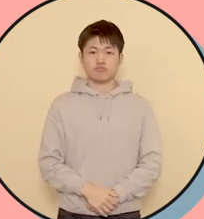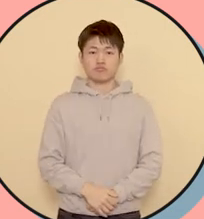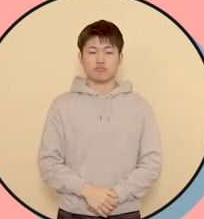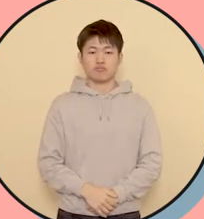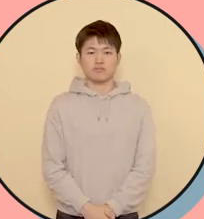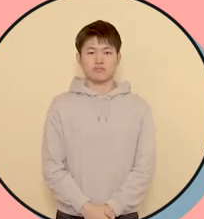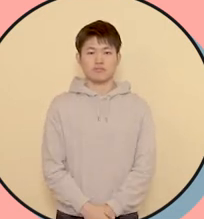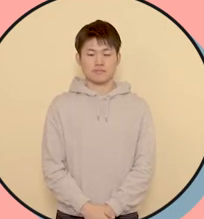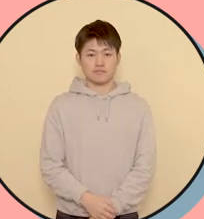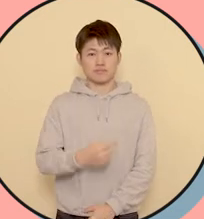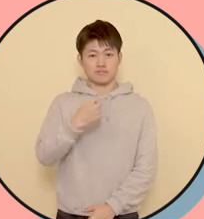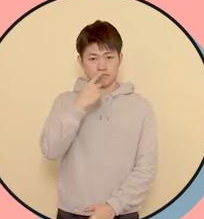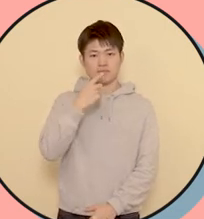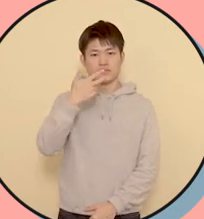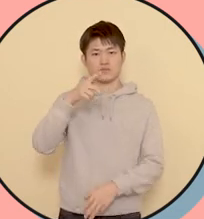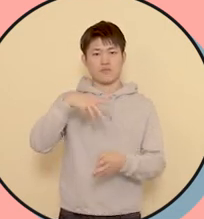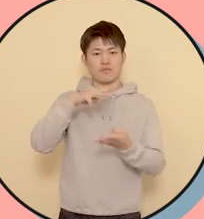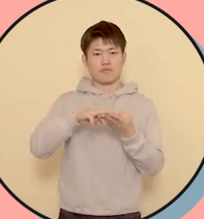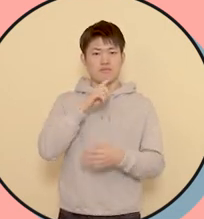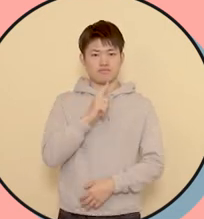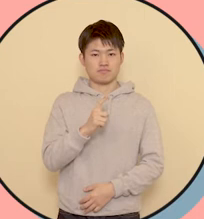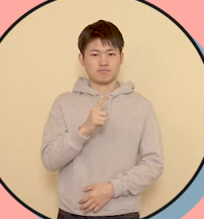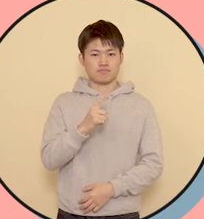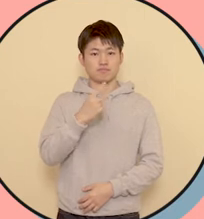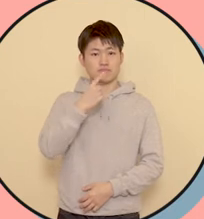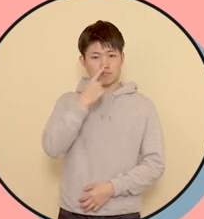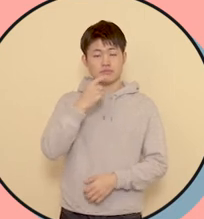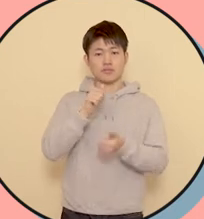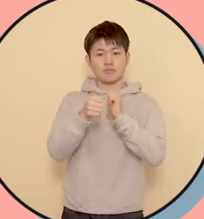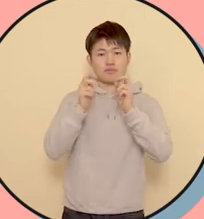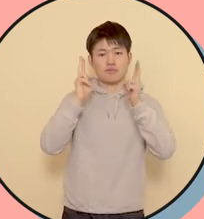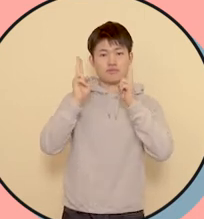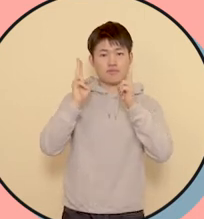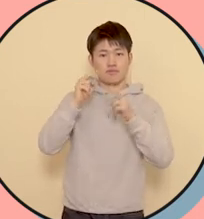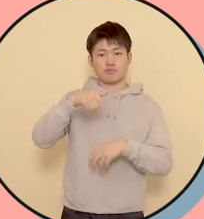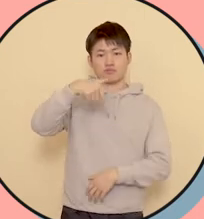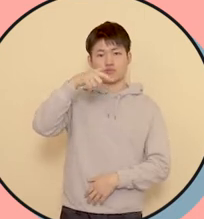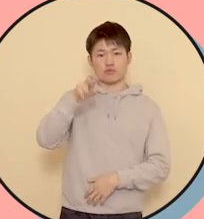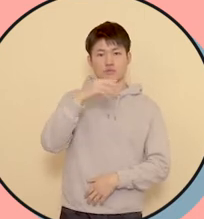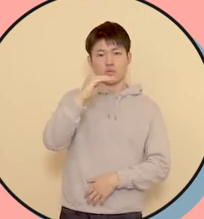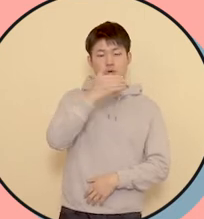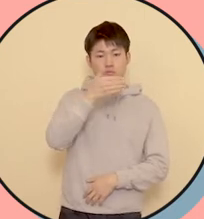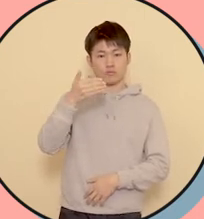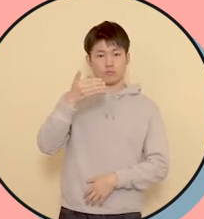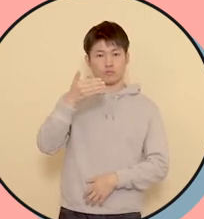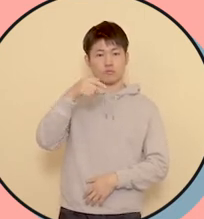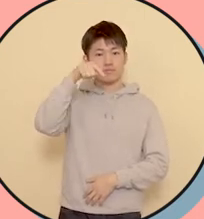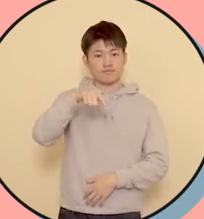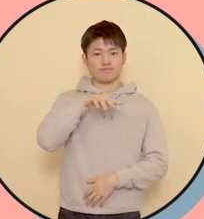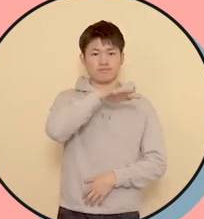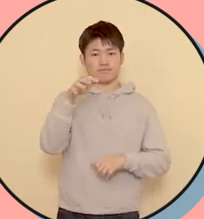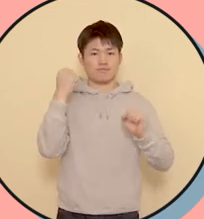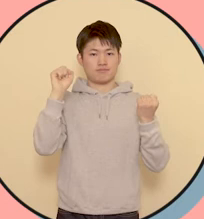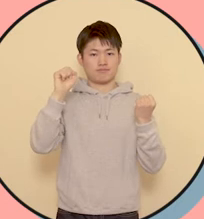ております。 篠田しおりと申します。私は、株式会社プリコグで、今、立ち上げているシアター